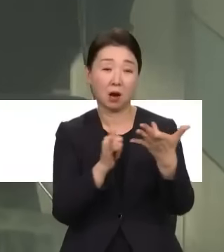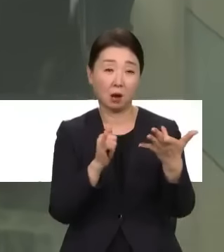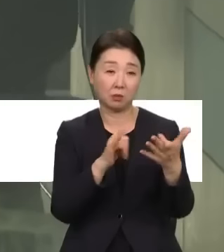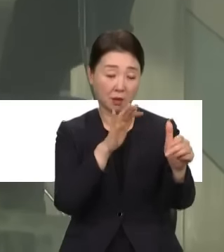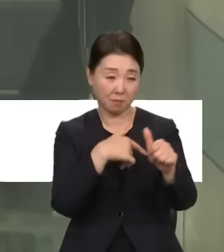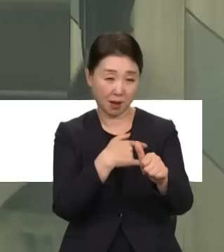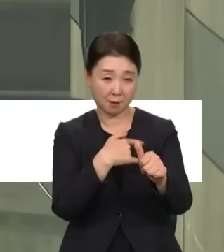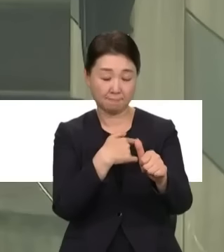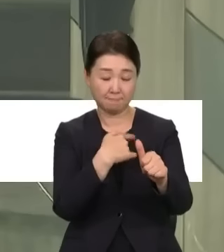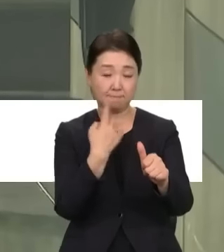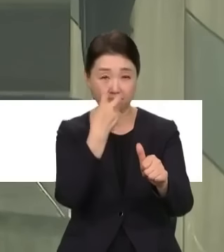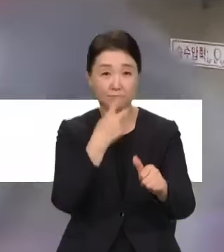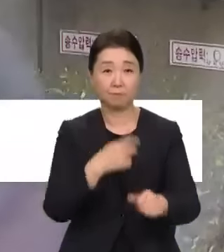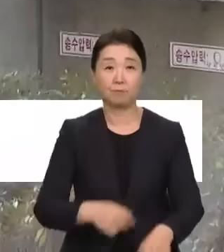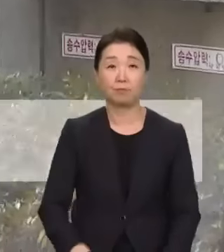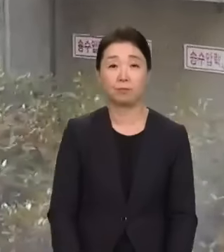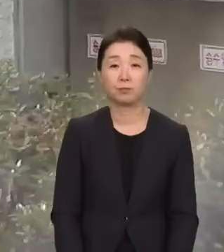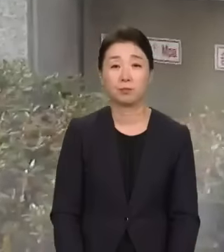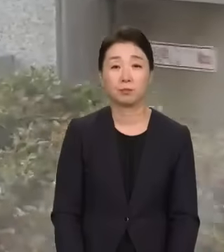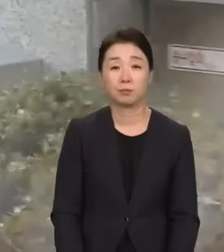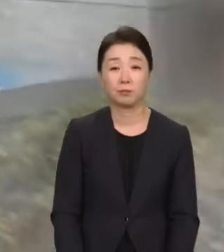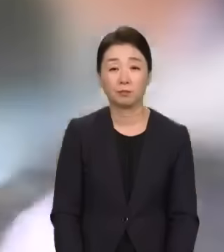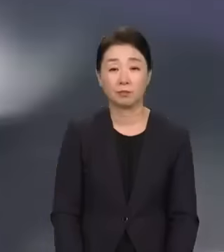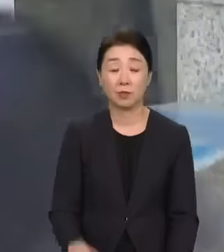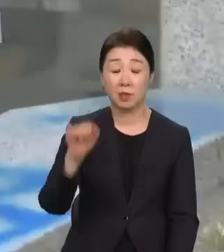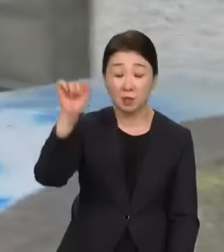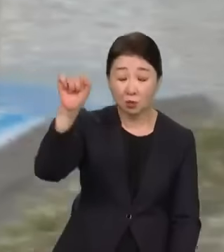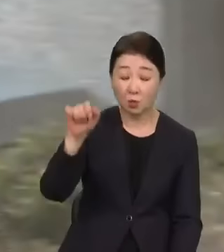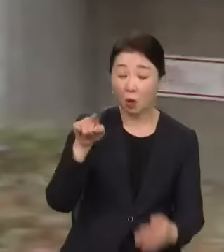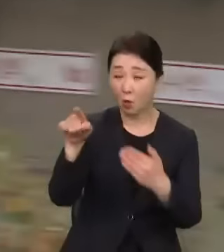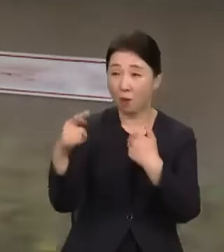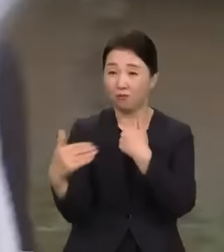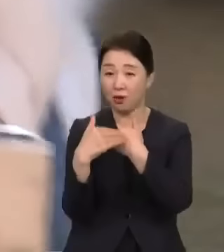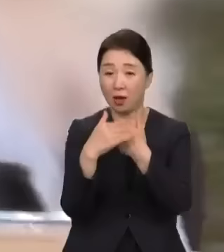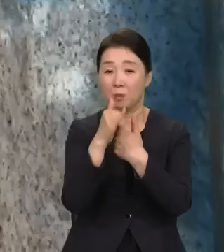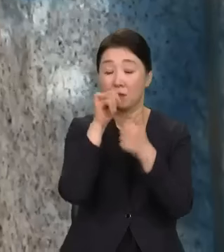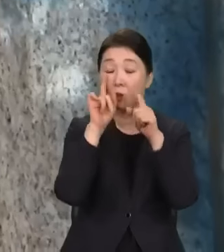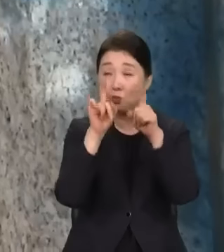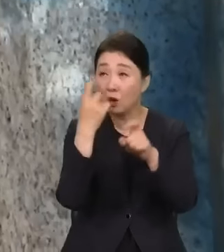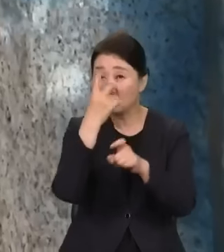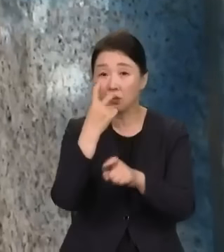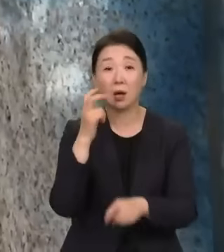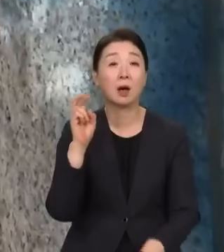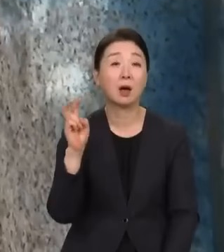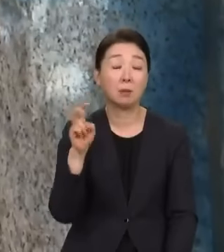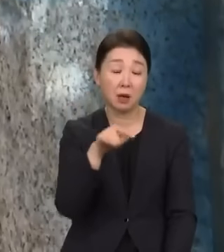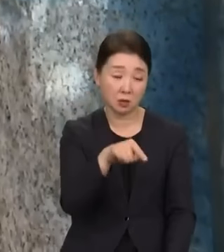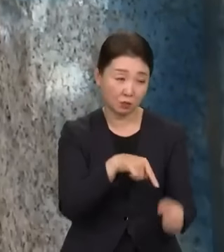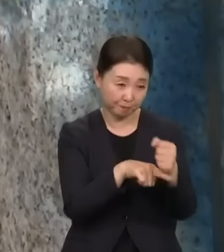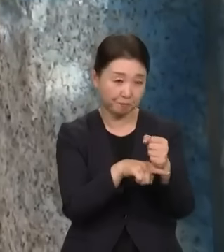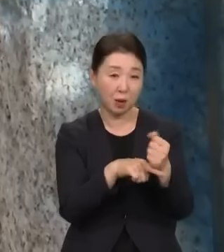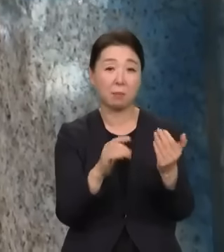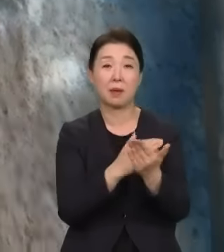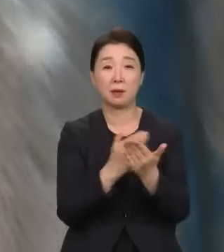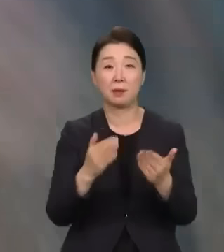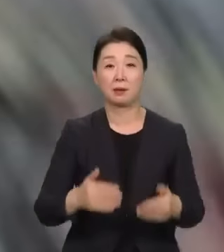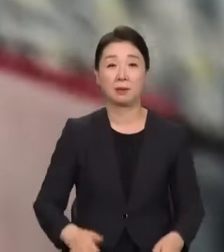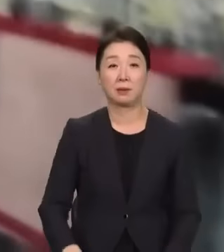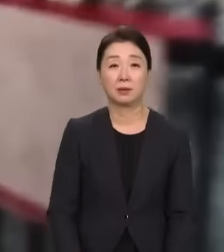신원을 특정했다고 밝혔습니다. 시위에 외부 세력이 개입했다는 의혹을 수사할지도 이들을 조사하며 판단하겠다고